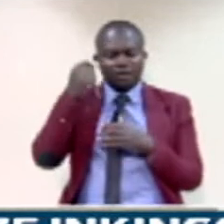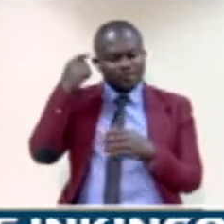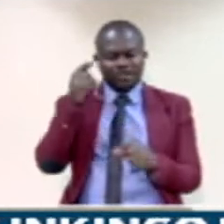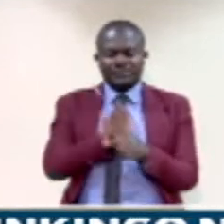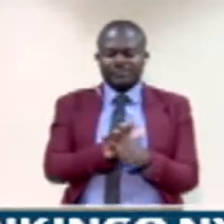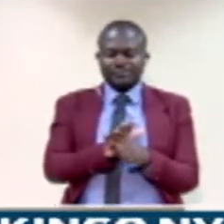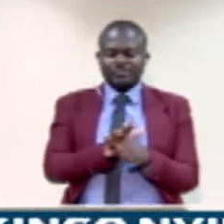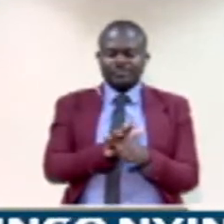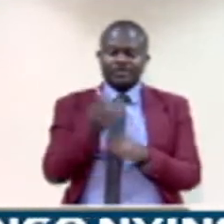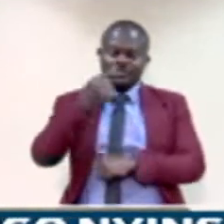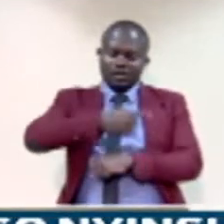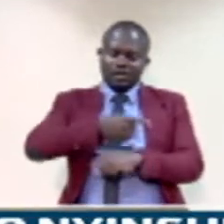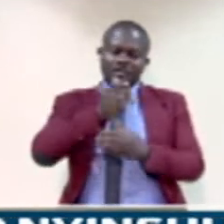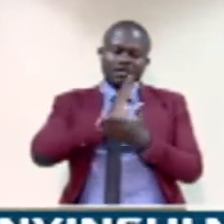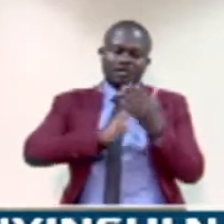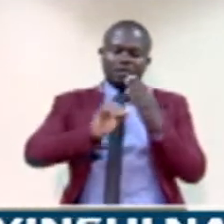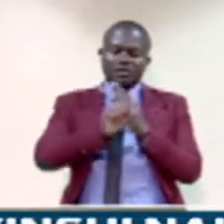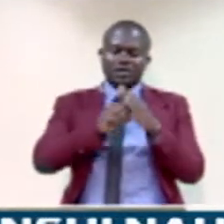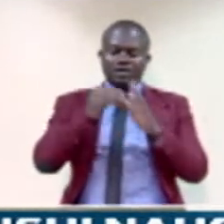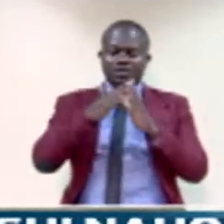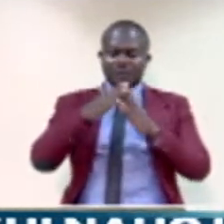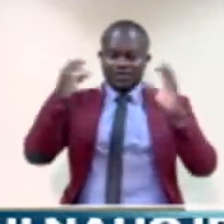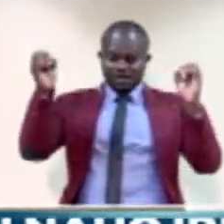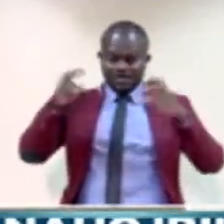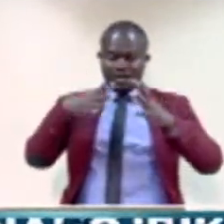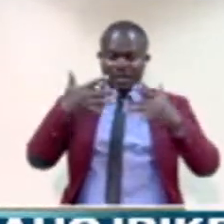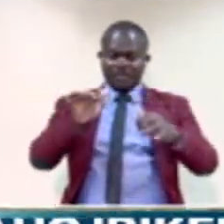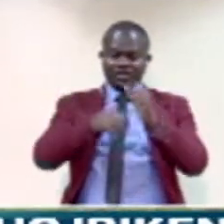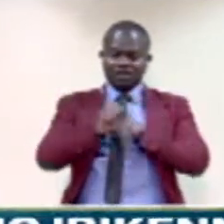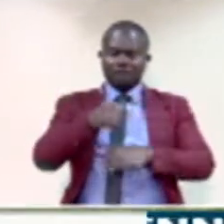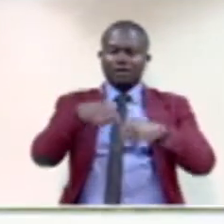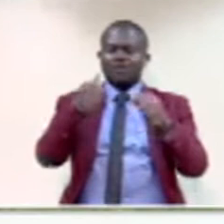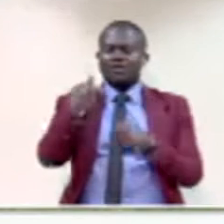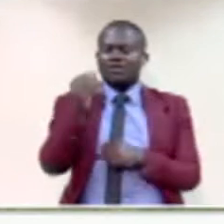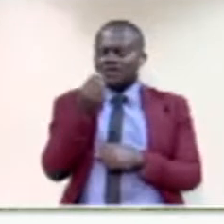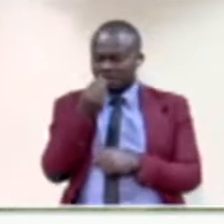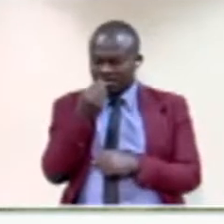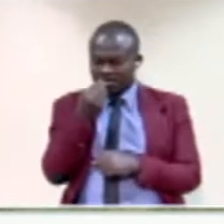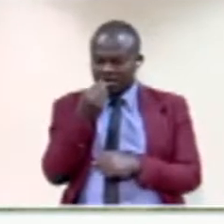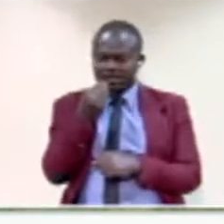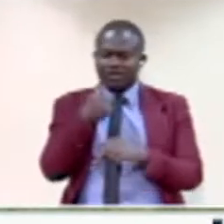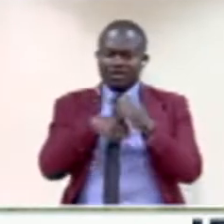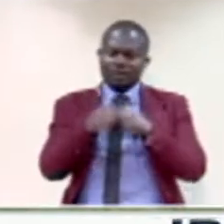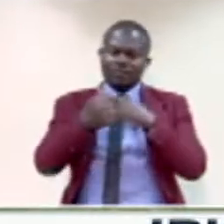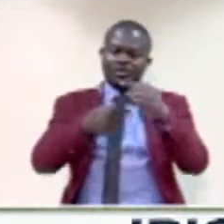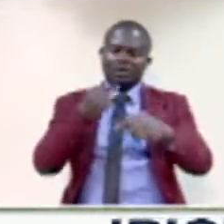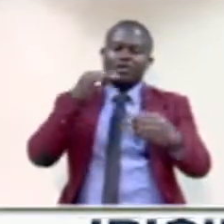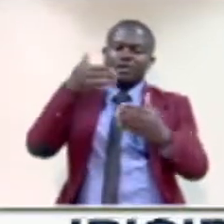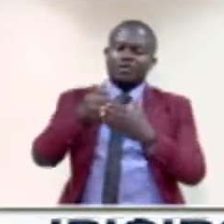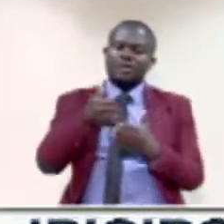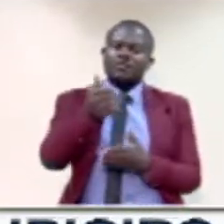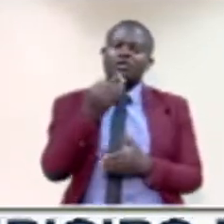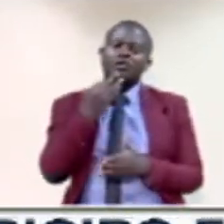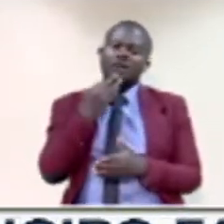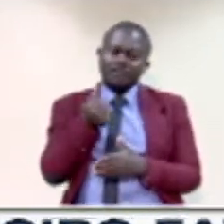uyu munsi kandi imwe mu mirenge yo mu mujyi wa Kigali yarangije igikorwa cyo gutanga ibi biribwa, indi gikorwa kirakomeje kugeza kuri uyu wa